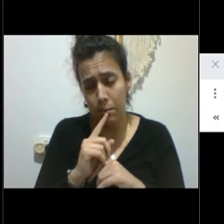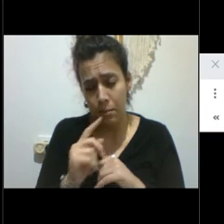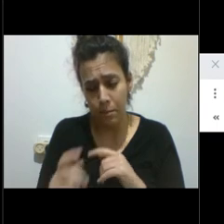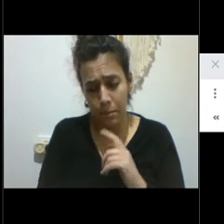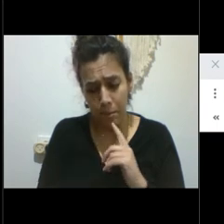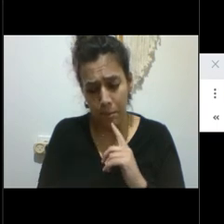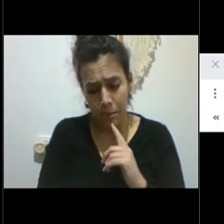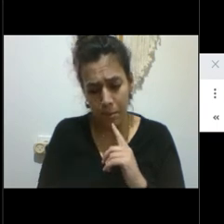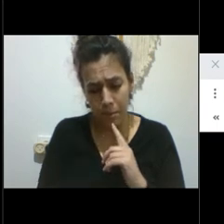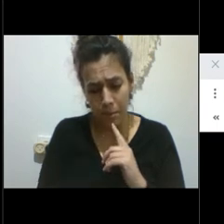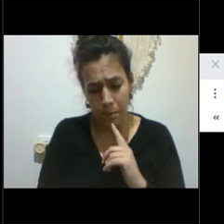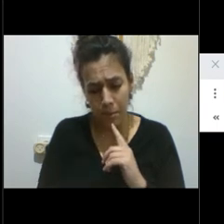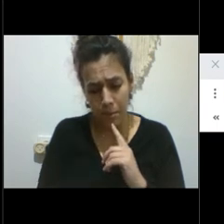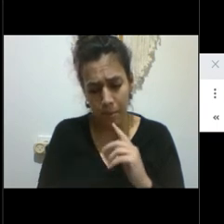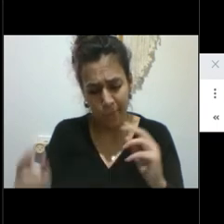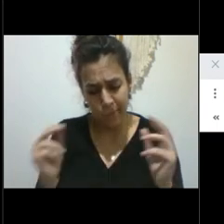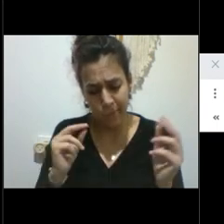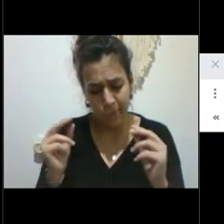שעל הקורס במתנה,